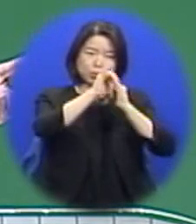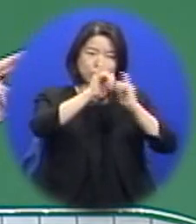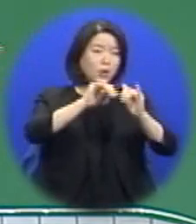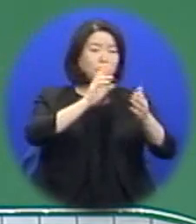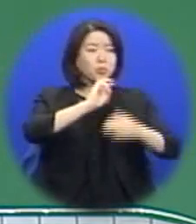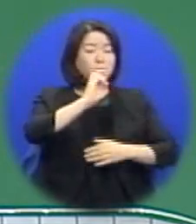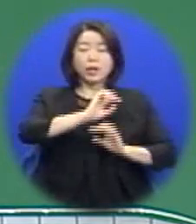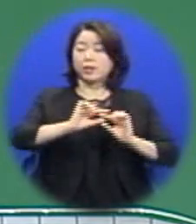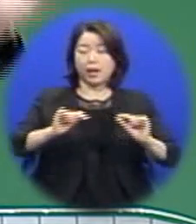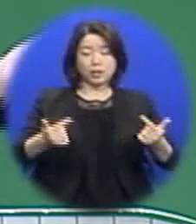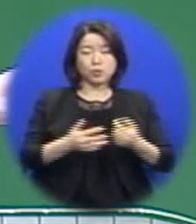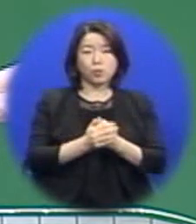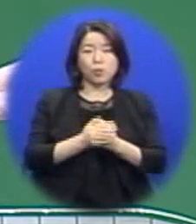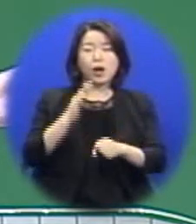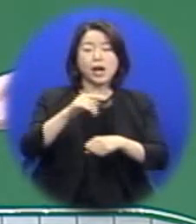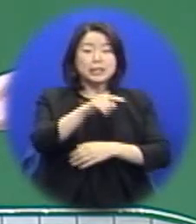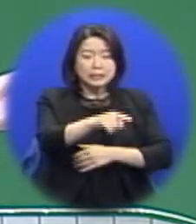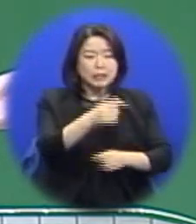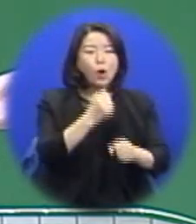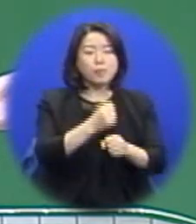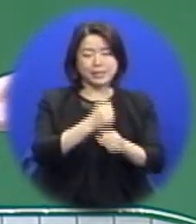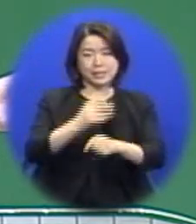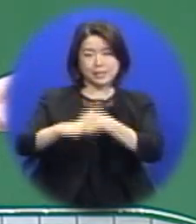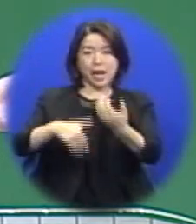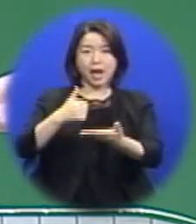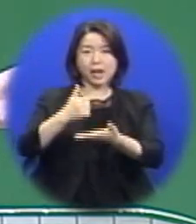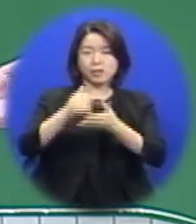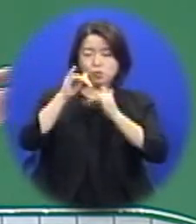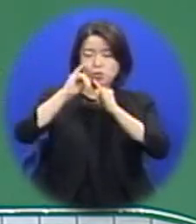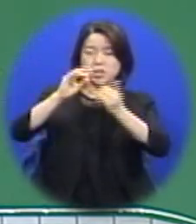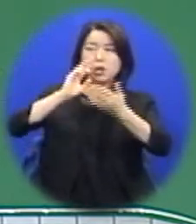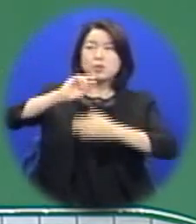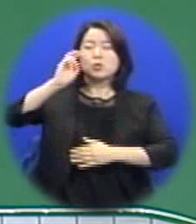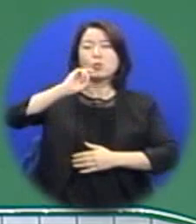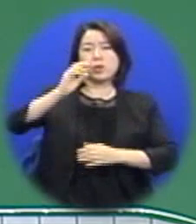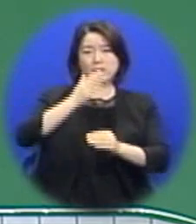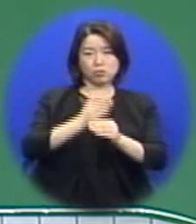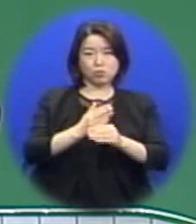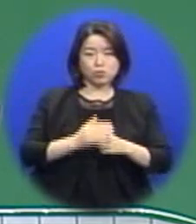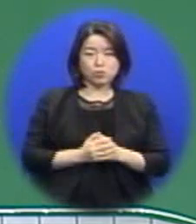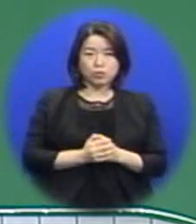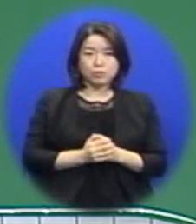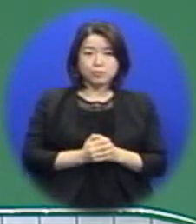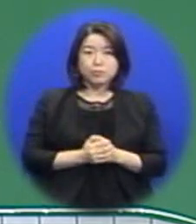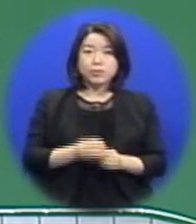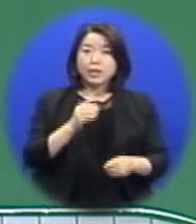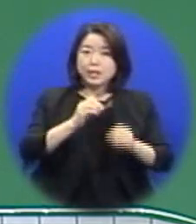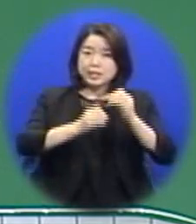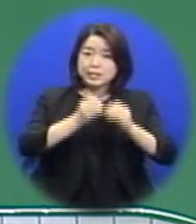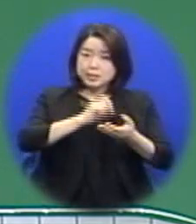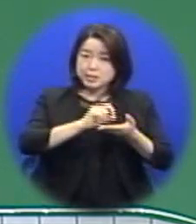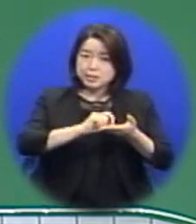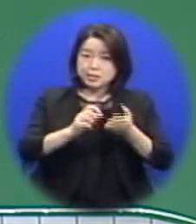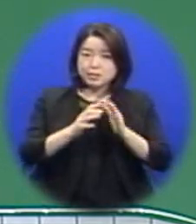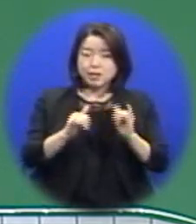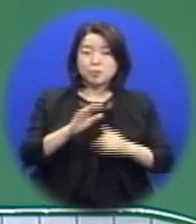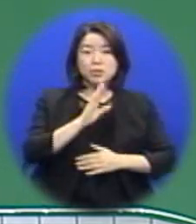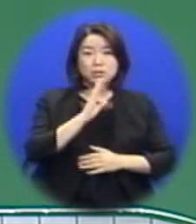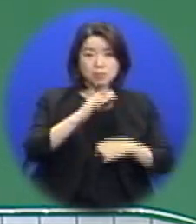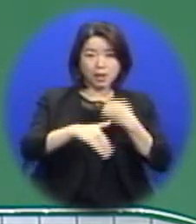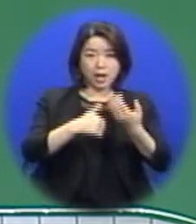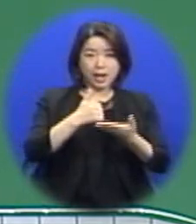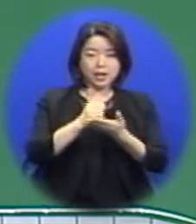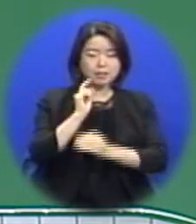아닙니다. 하나님의 위대함을 노래하고 있어요. 시편 기자는 정말 하나님의